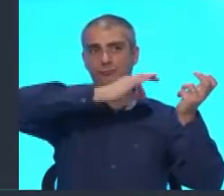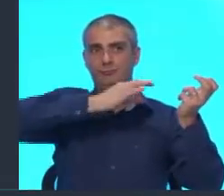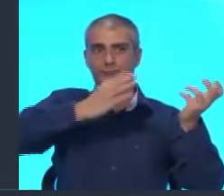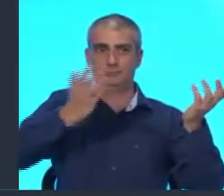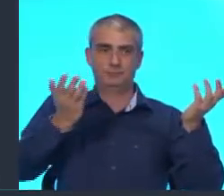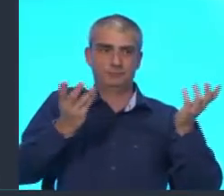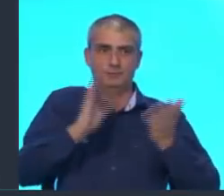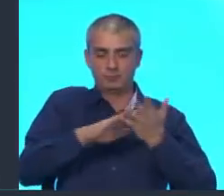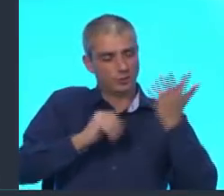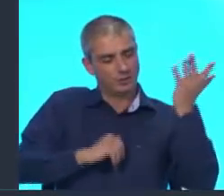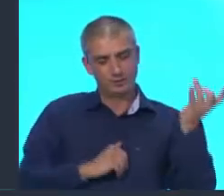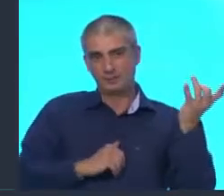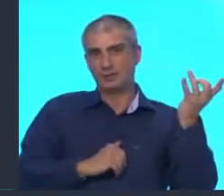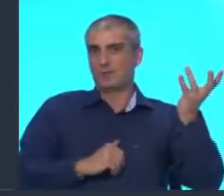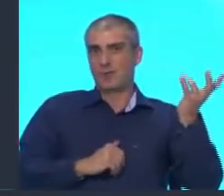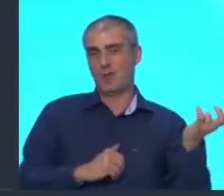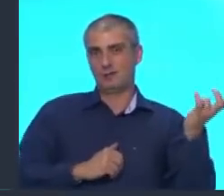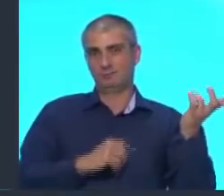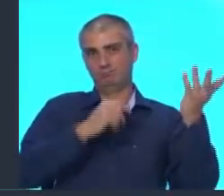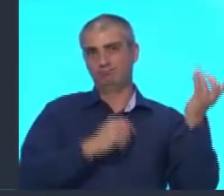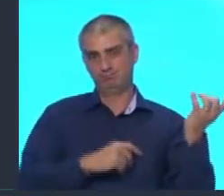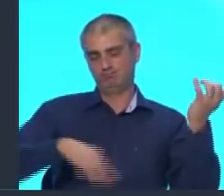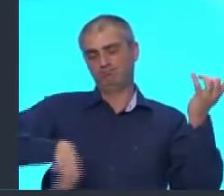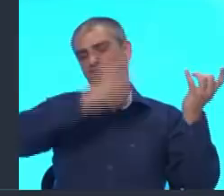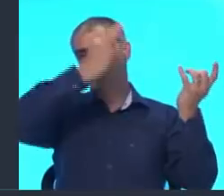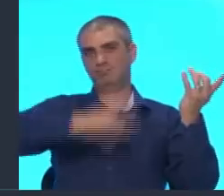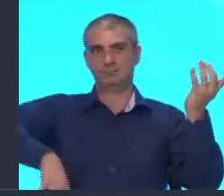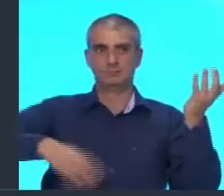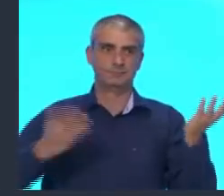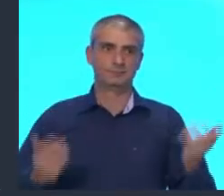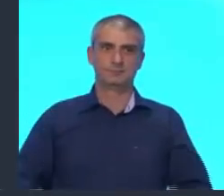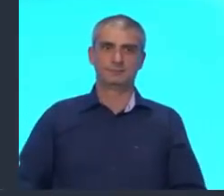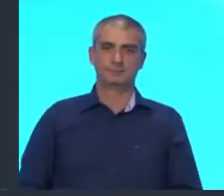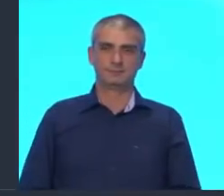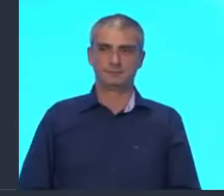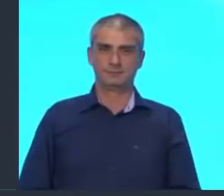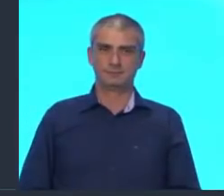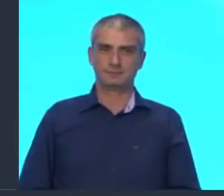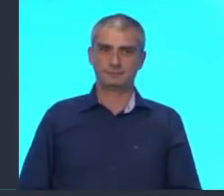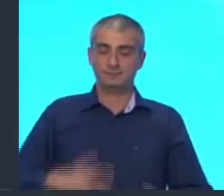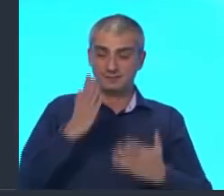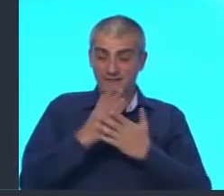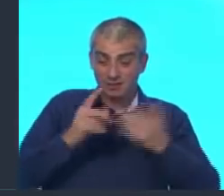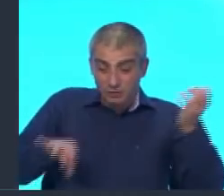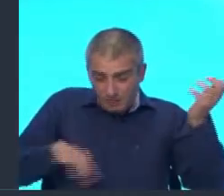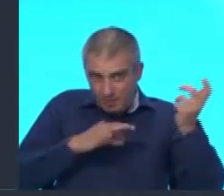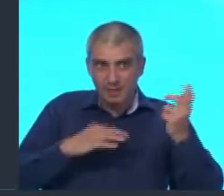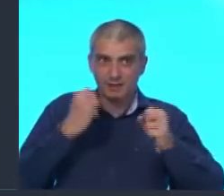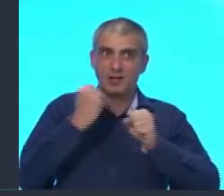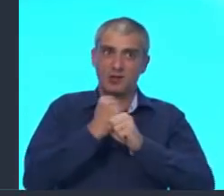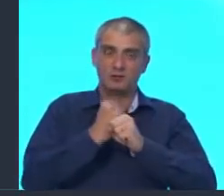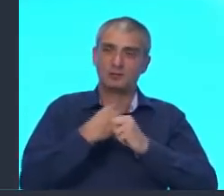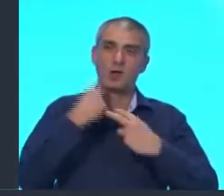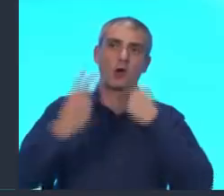פשוט אתה לוחס על המיתר, ועד שאתה מנגן על זה